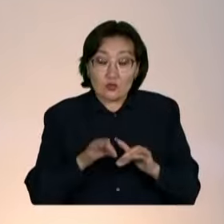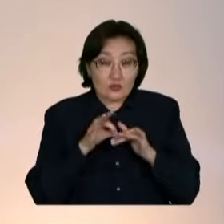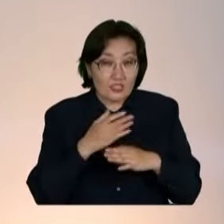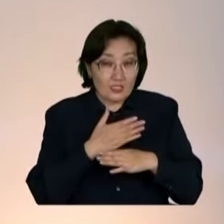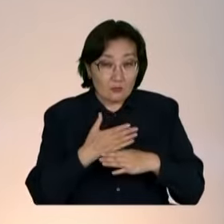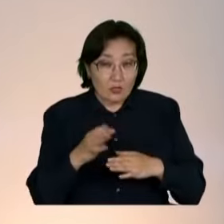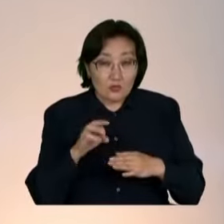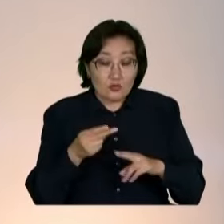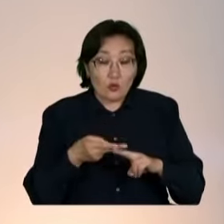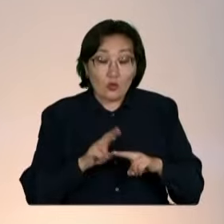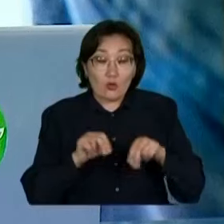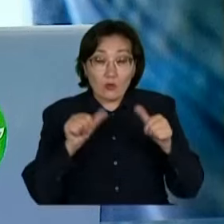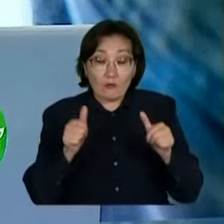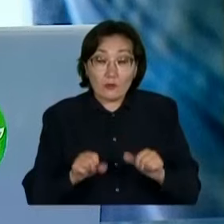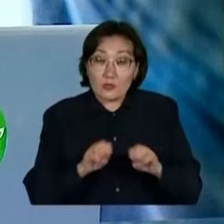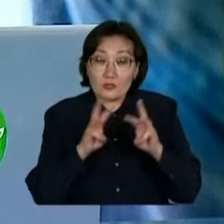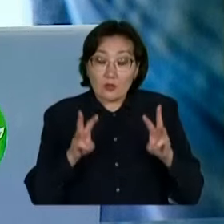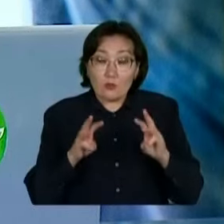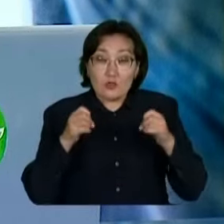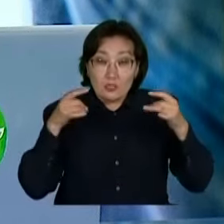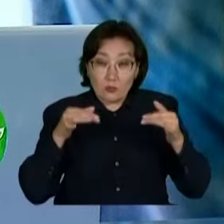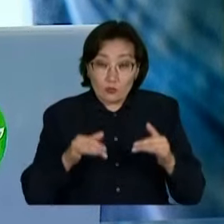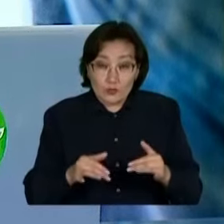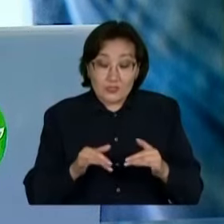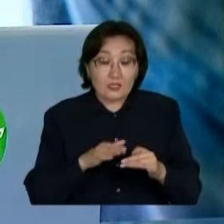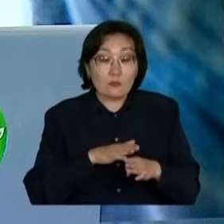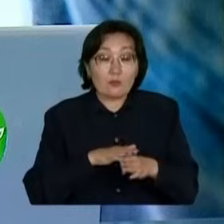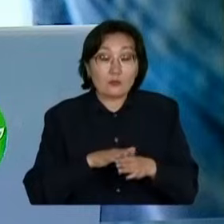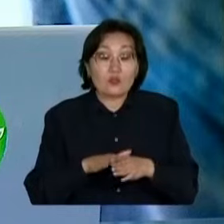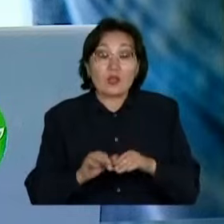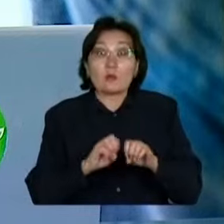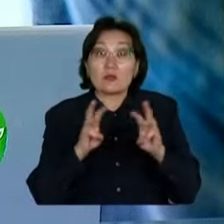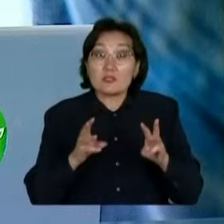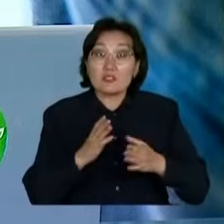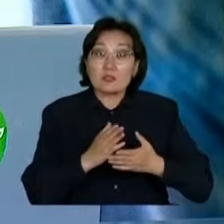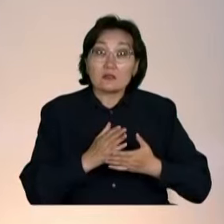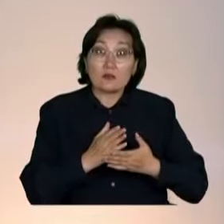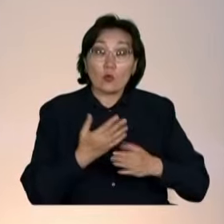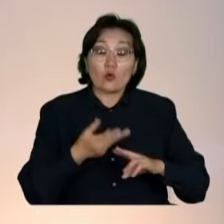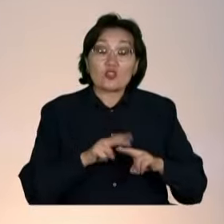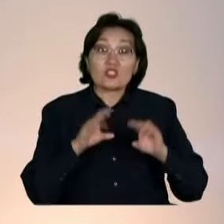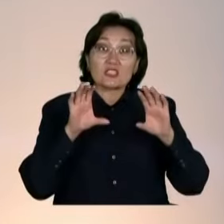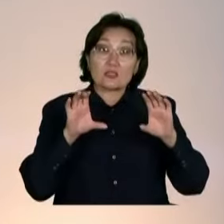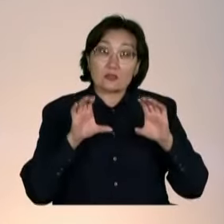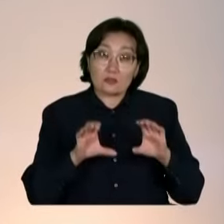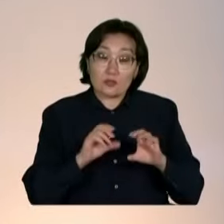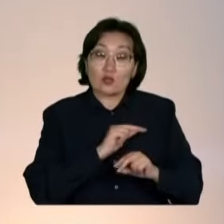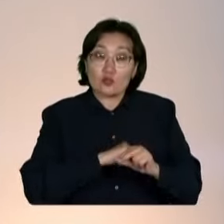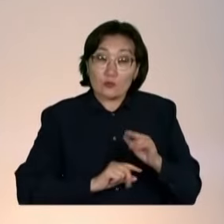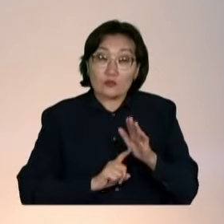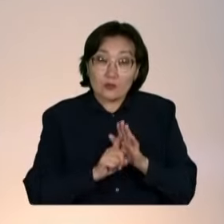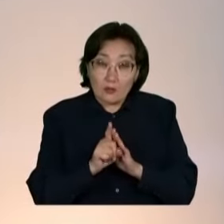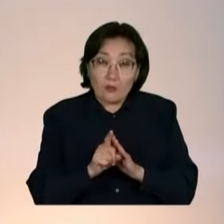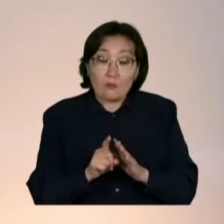сол форматты қамтамасыз ететін компьютерлік құрылғылармен қамтамасыз етілді. Осы заңа күшіне енгеннен